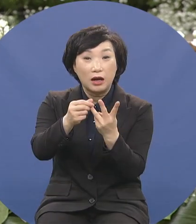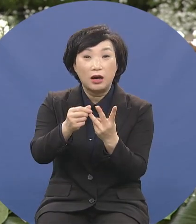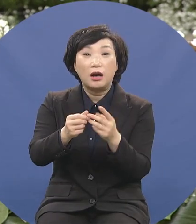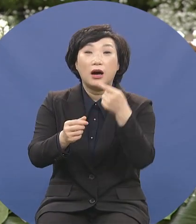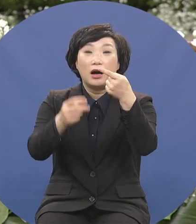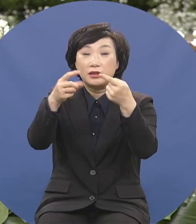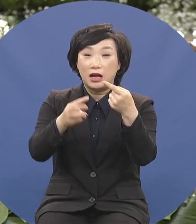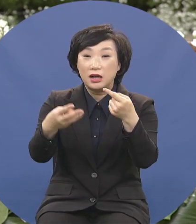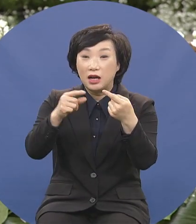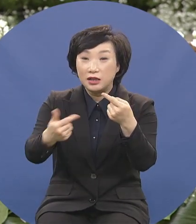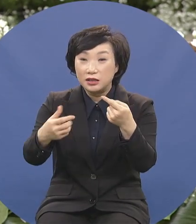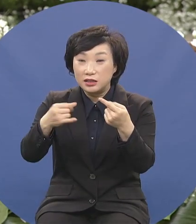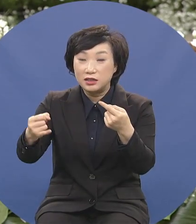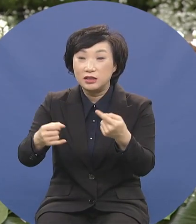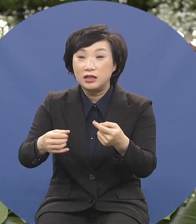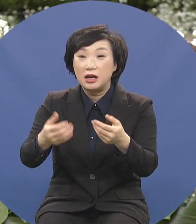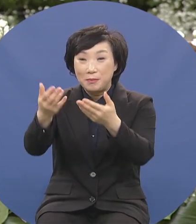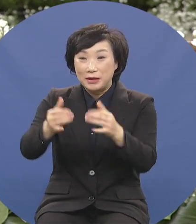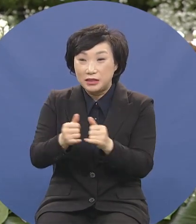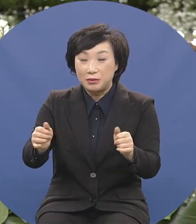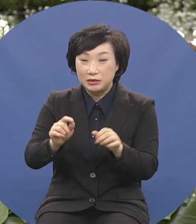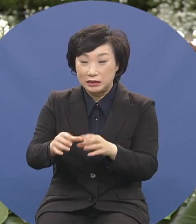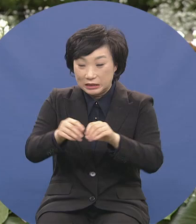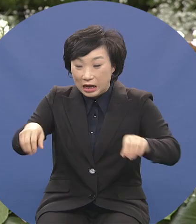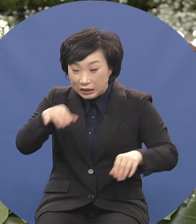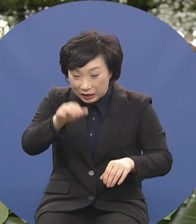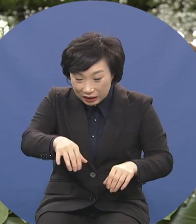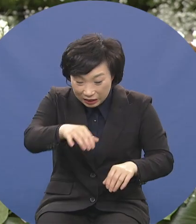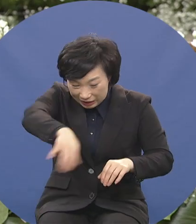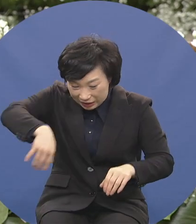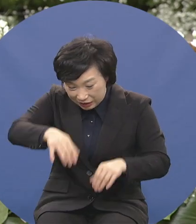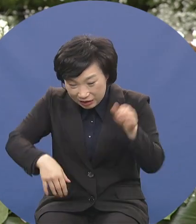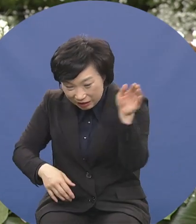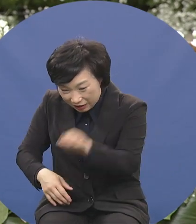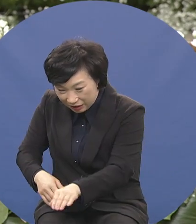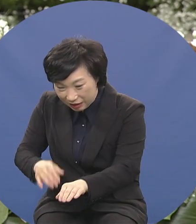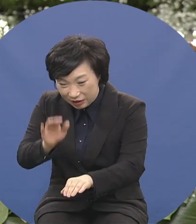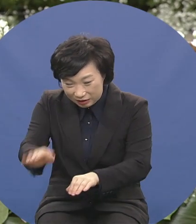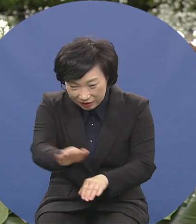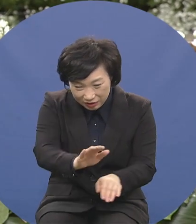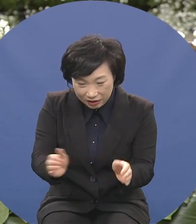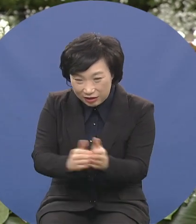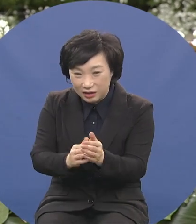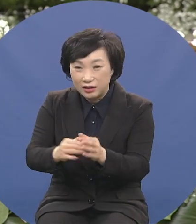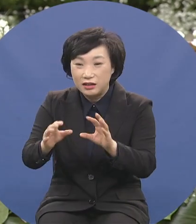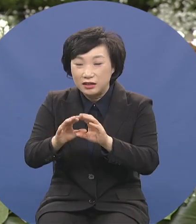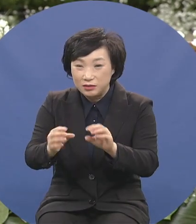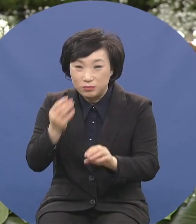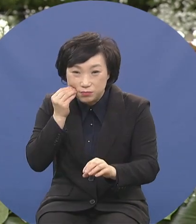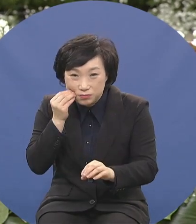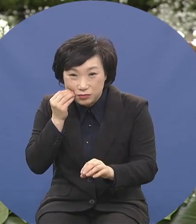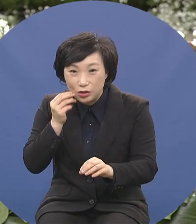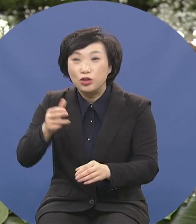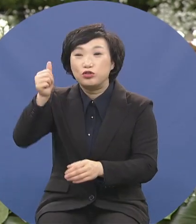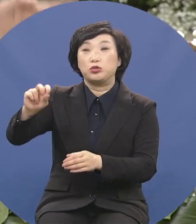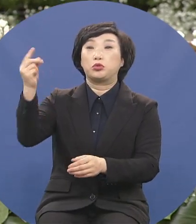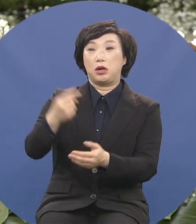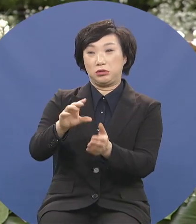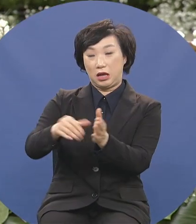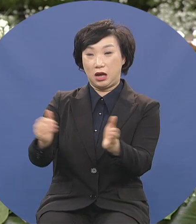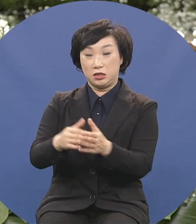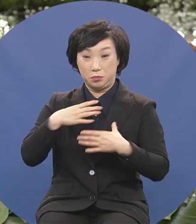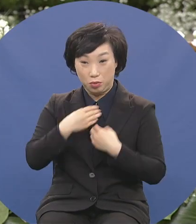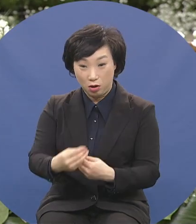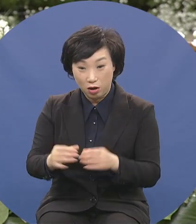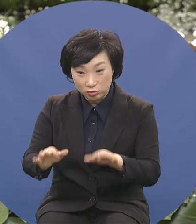땅에 묻어놓고 주인이 올 때까지는 평안했어요. 오는 순간에 심판하자마자 이를